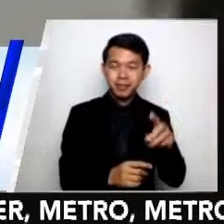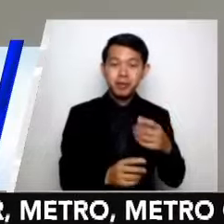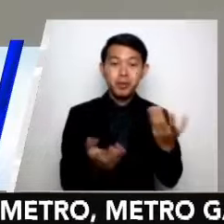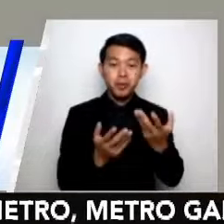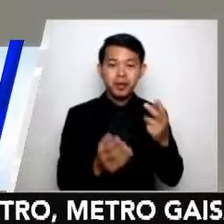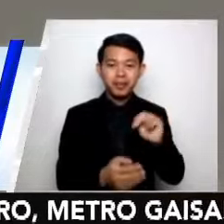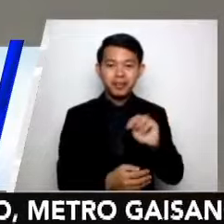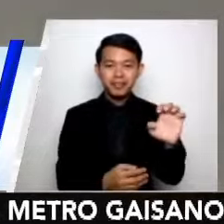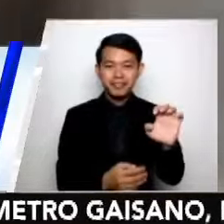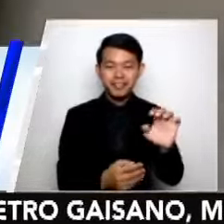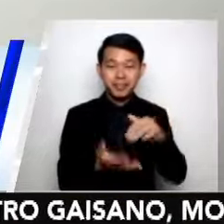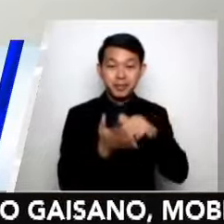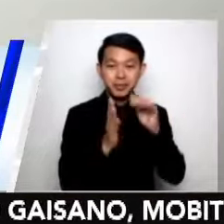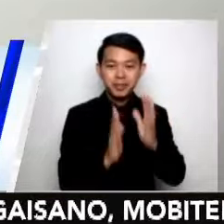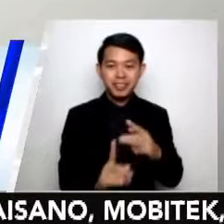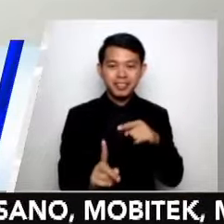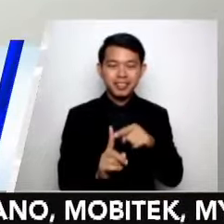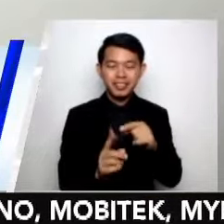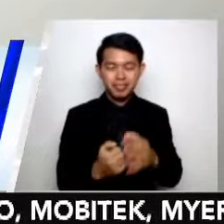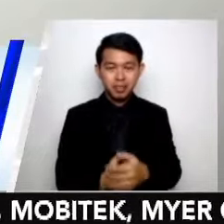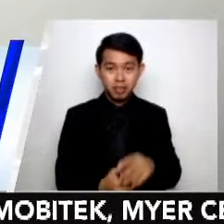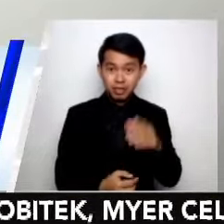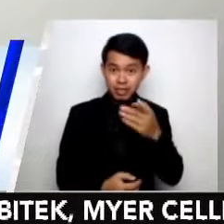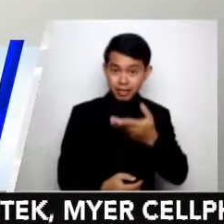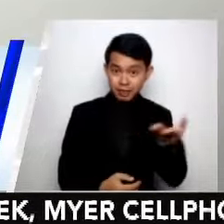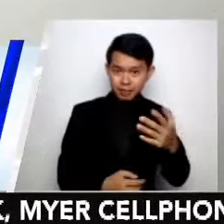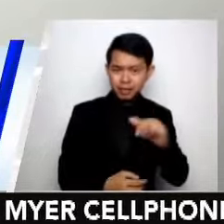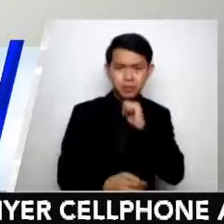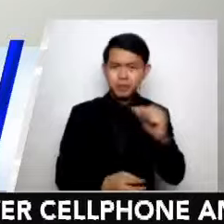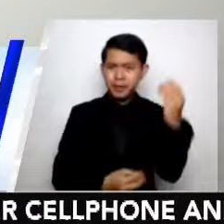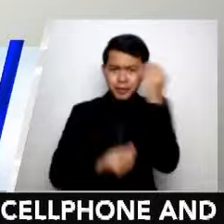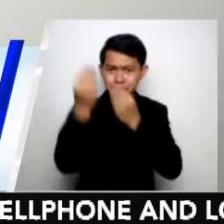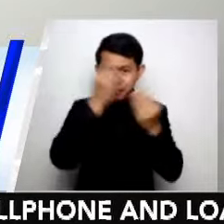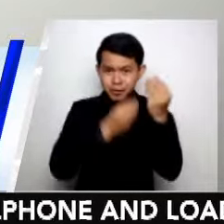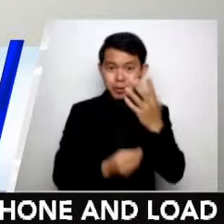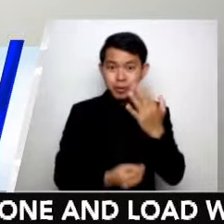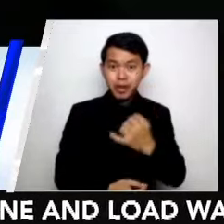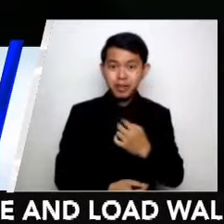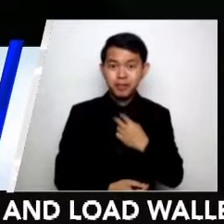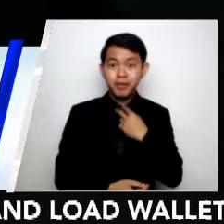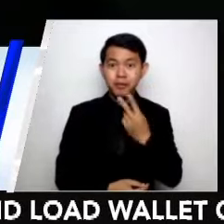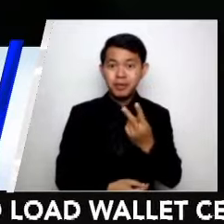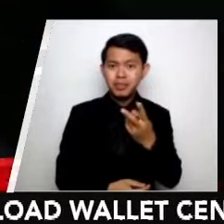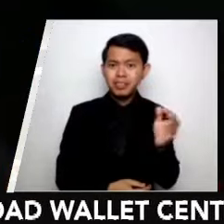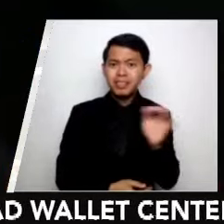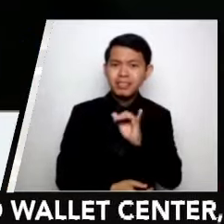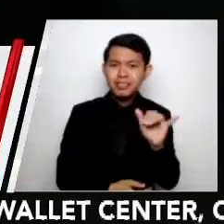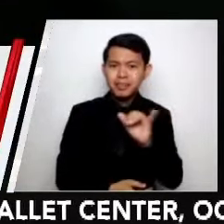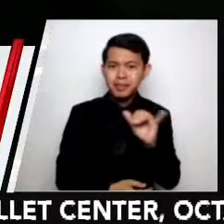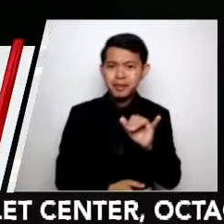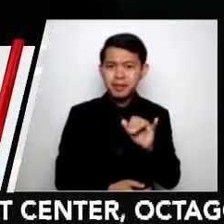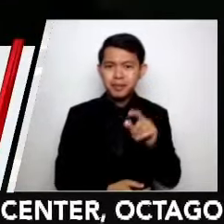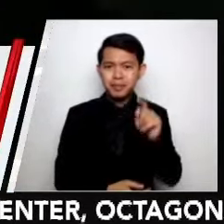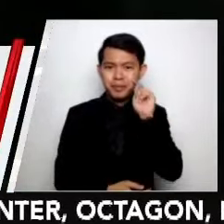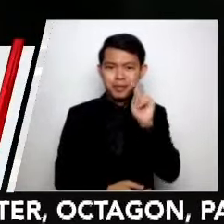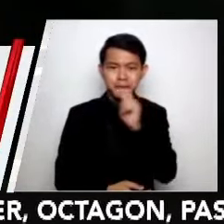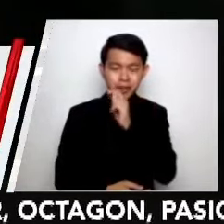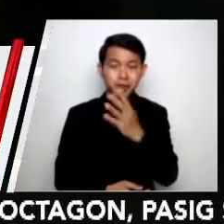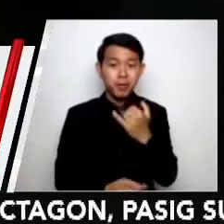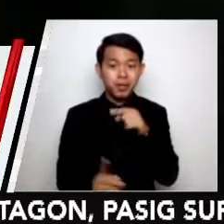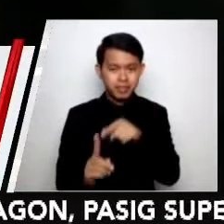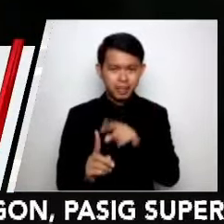huwag malilito talagang laking GMA kasi itong si Matthew solid fan po talaga ako ng kapuso